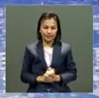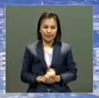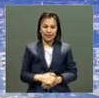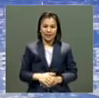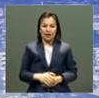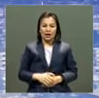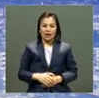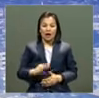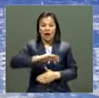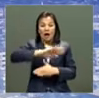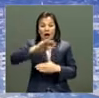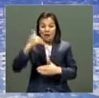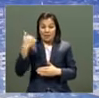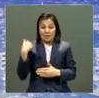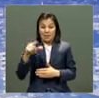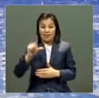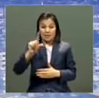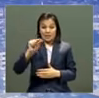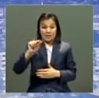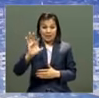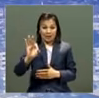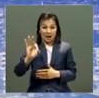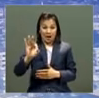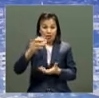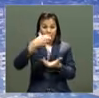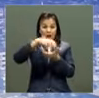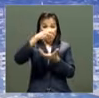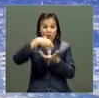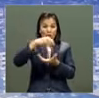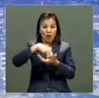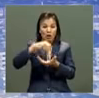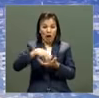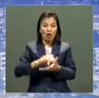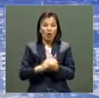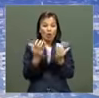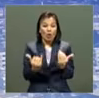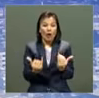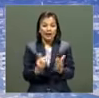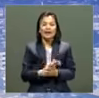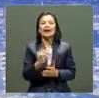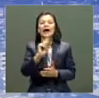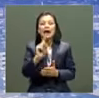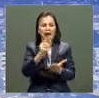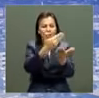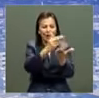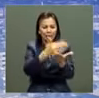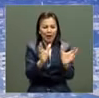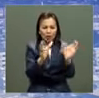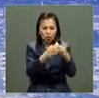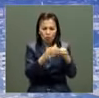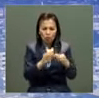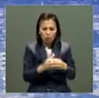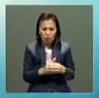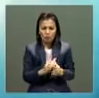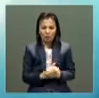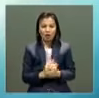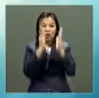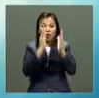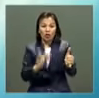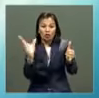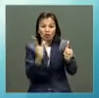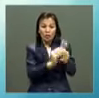29รายของที่รายงานมาของวันนี้คืออะไรบ้างครับ29รายก็เ